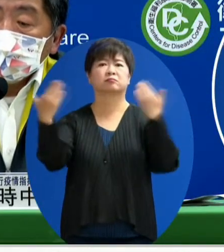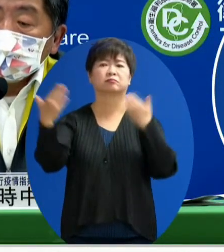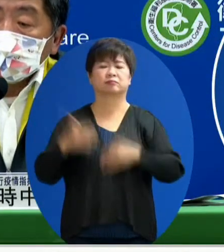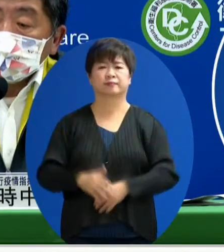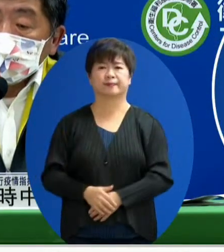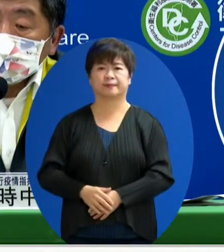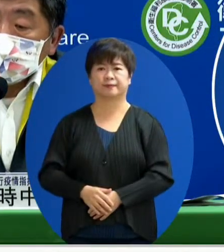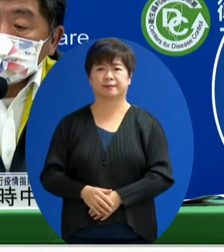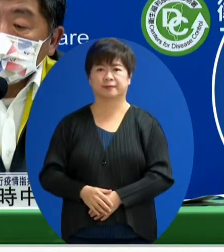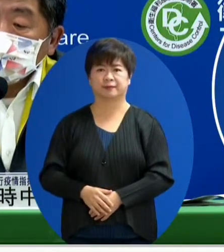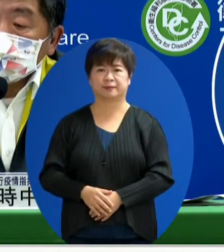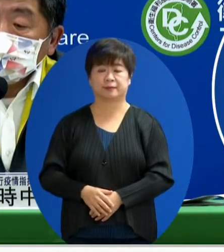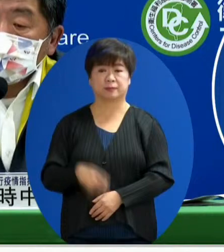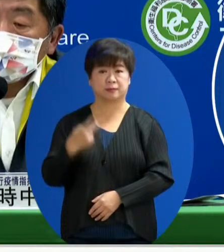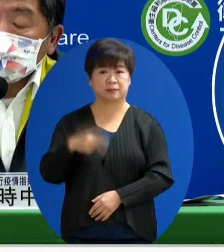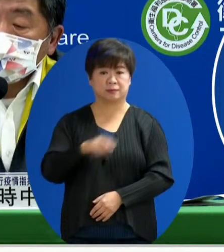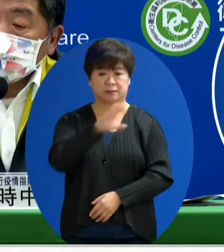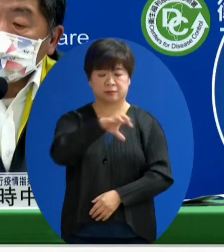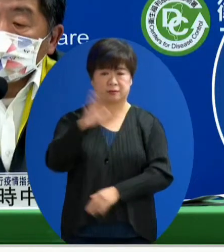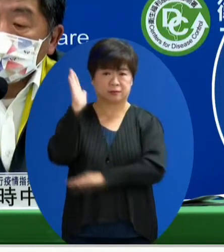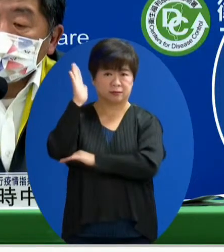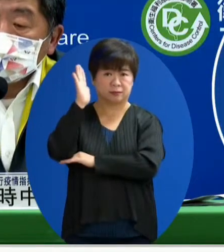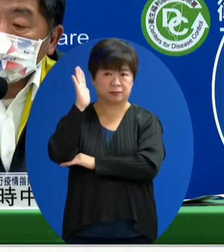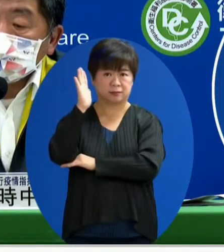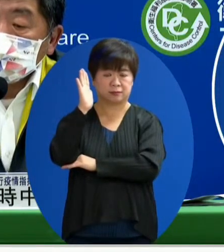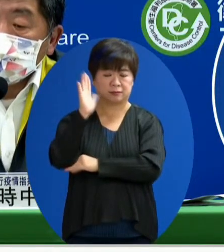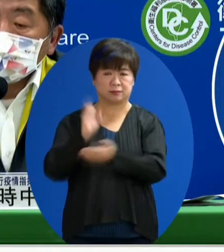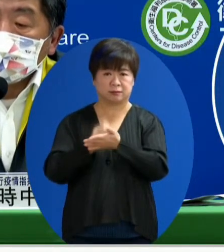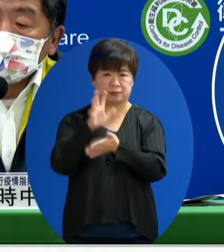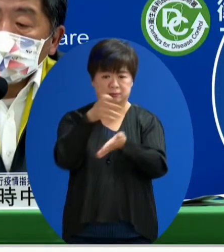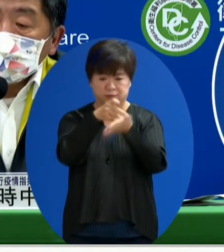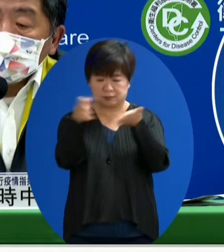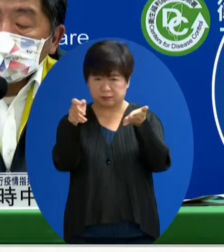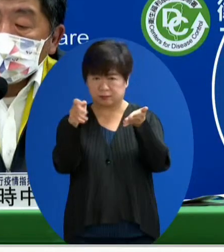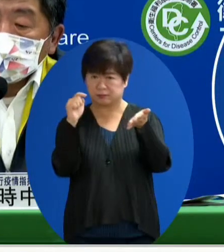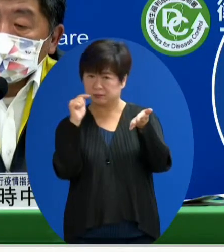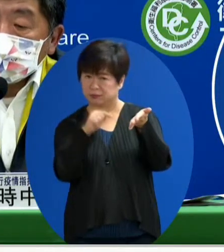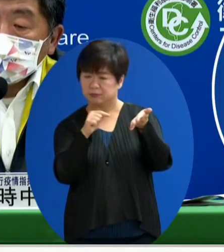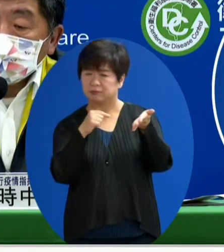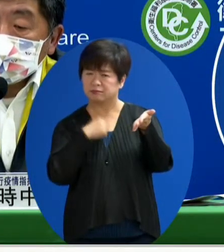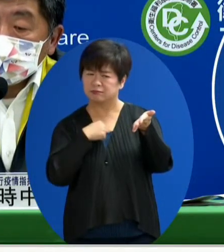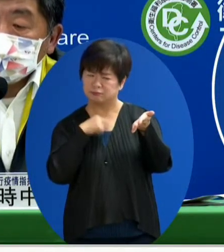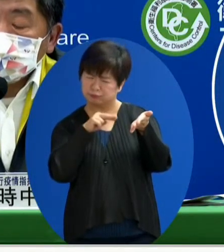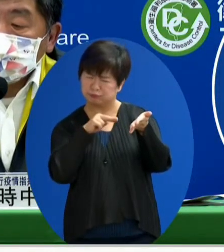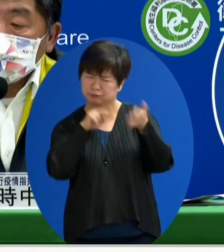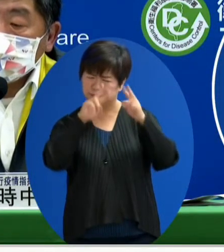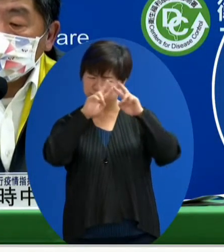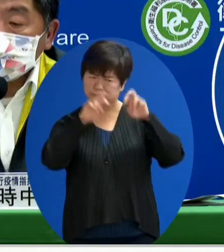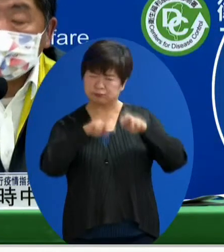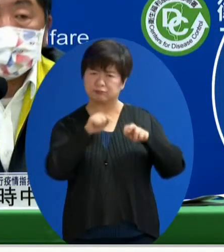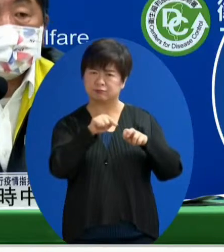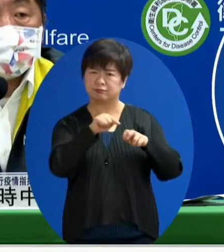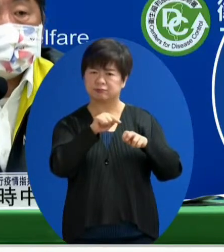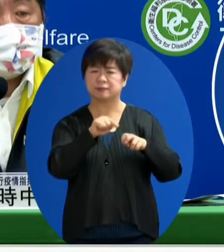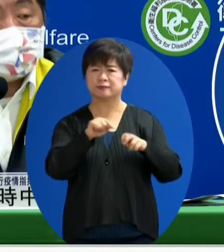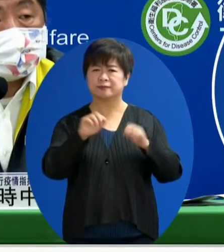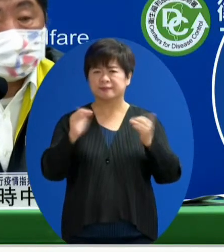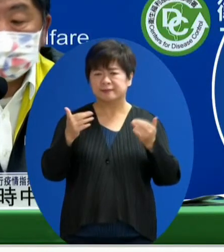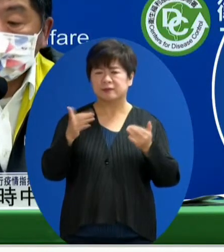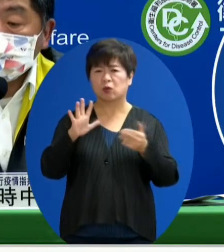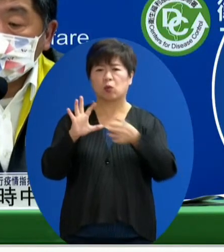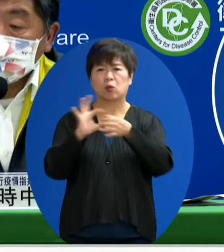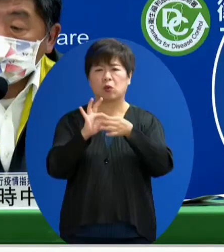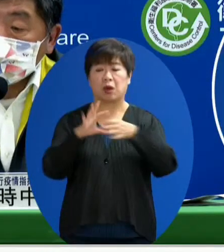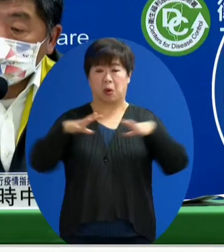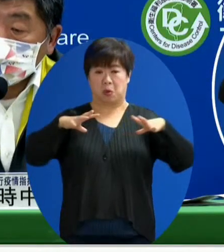楚。那第二个呢，地方在报的时候，我们在看它的里面哈，大概有些地方政府哈，就直接把有